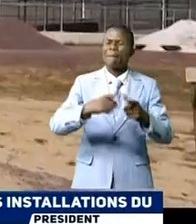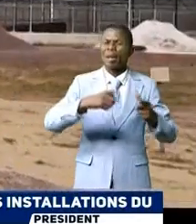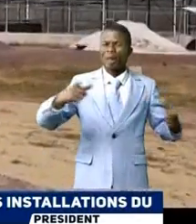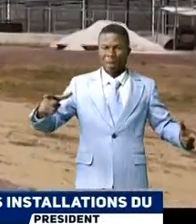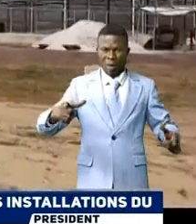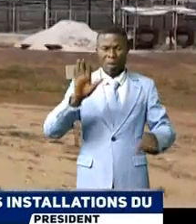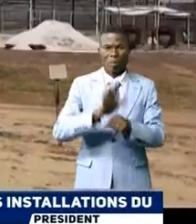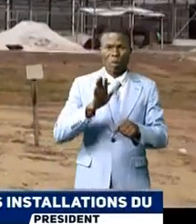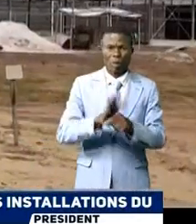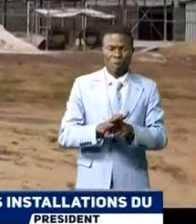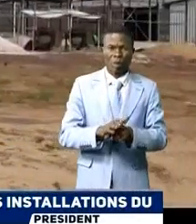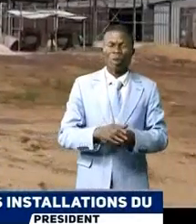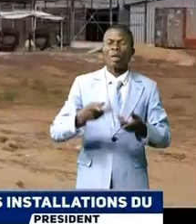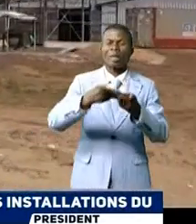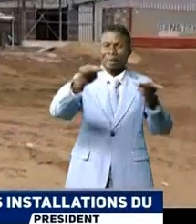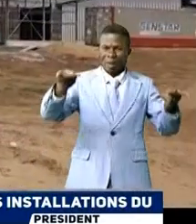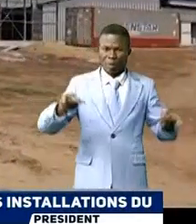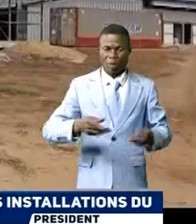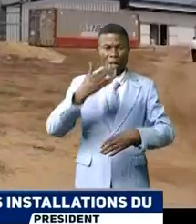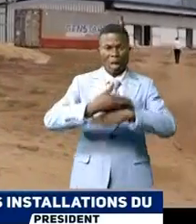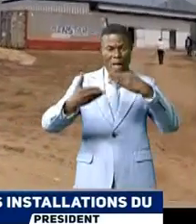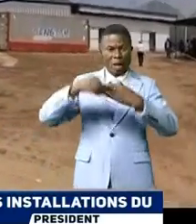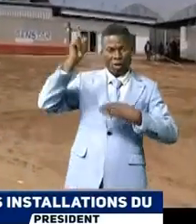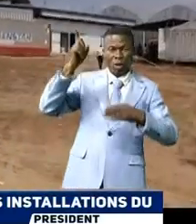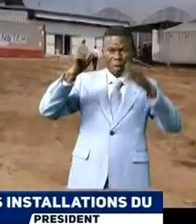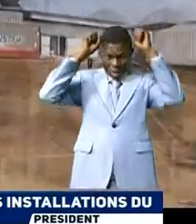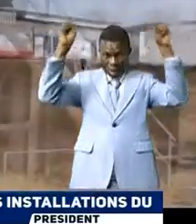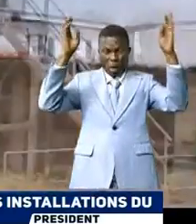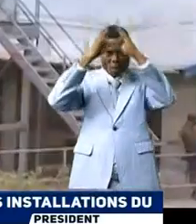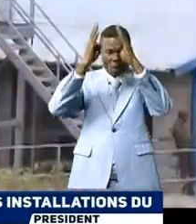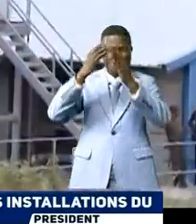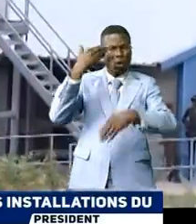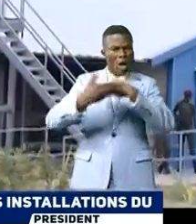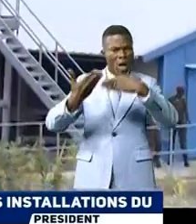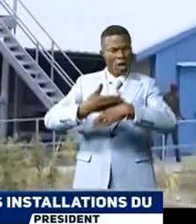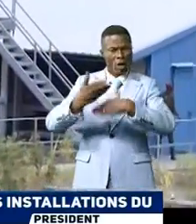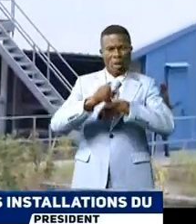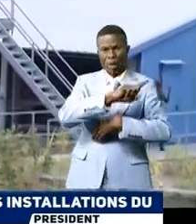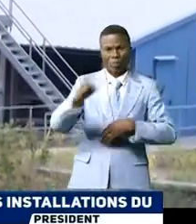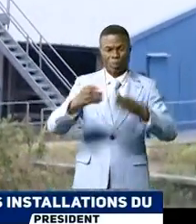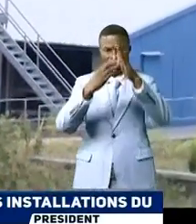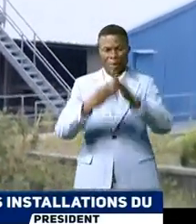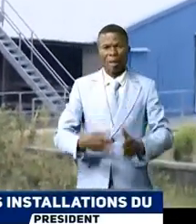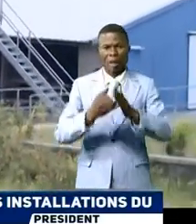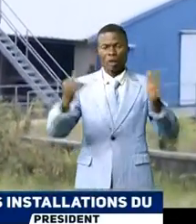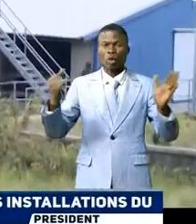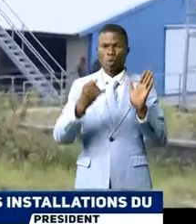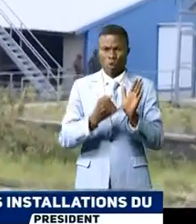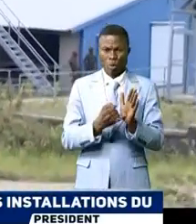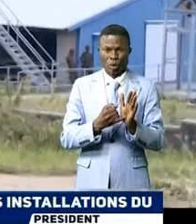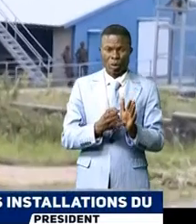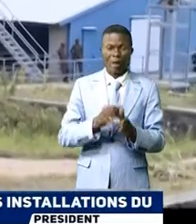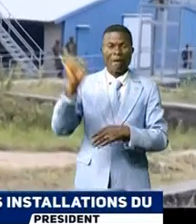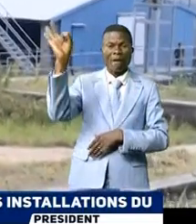recouvrant plusieurs centaines d'hectares conçu à l'origine par le maréchal Mobutu en 1966 comme une